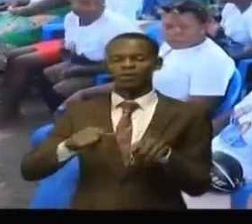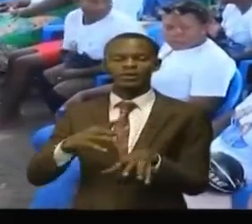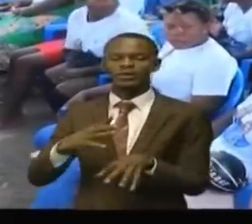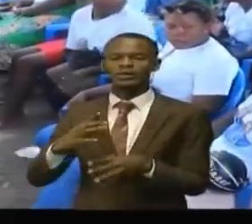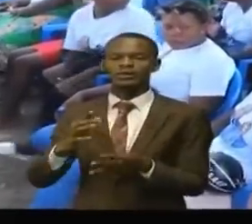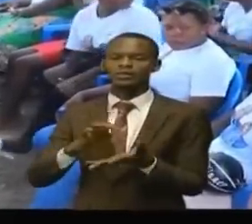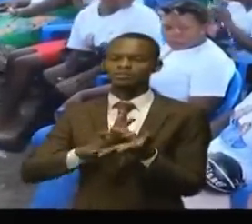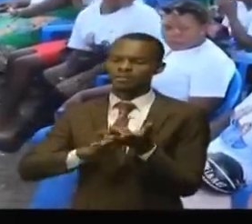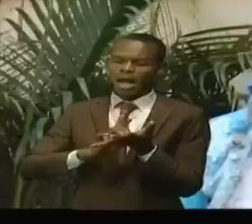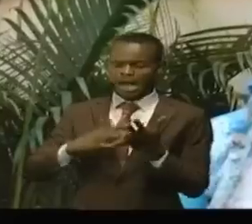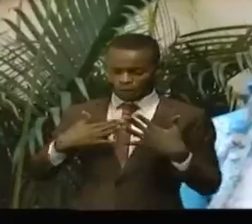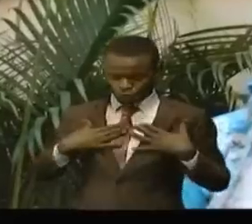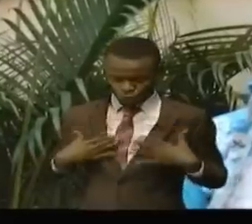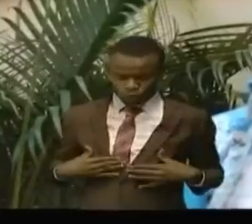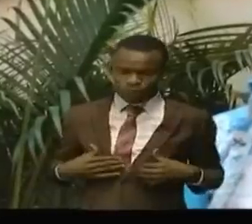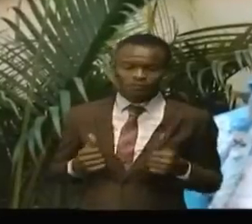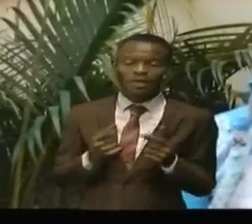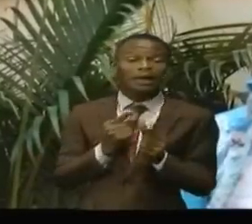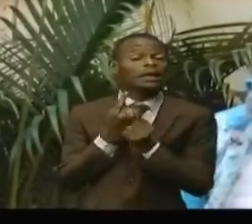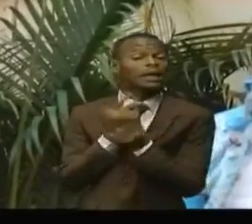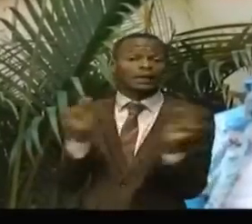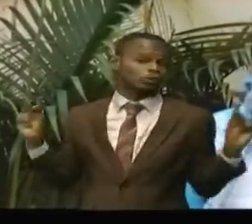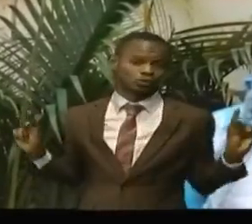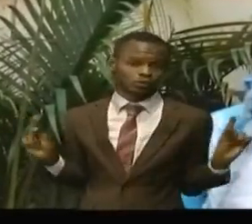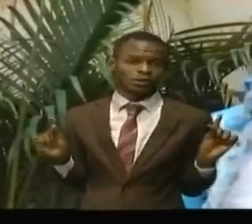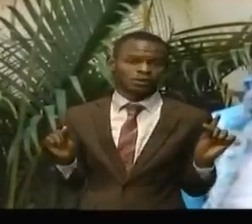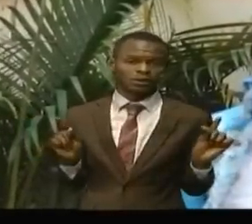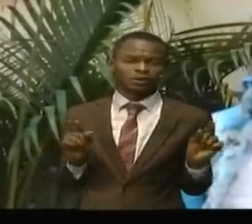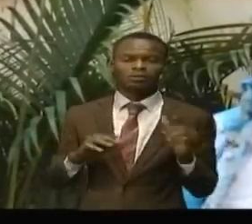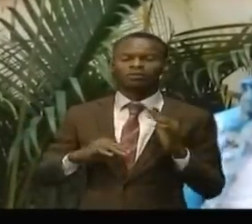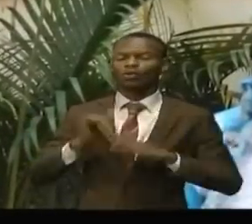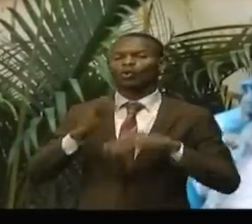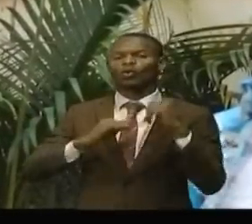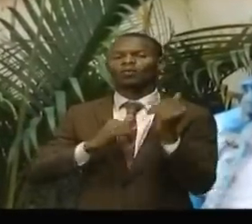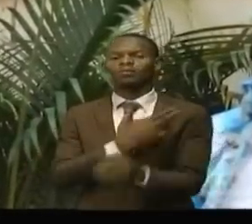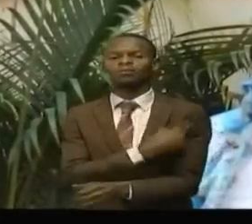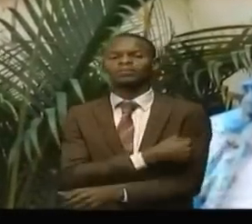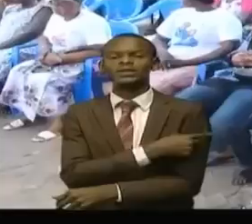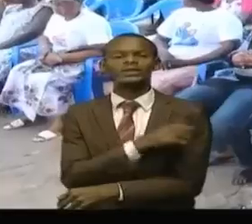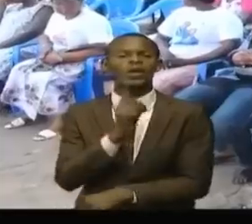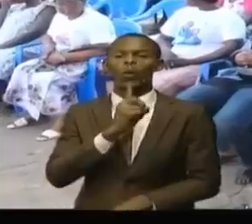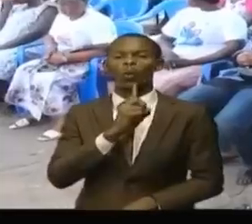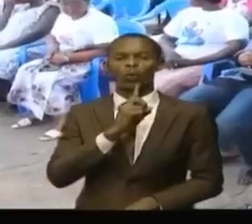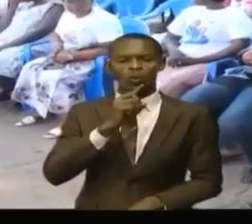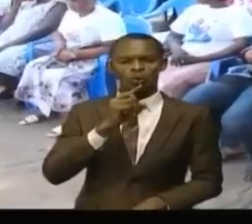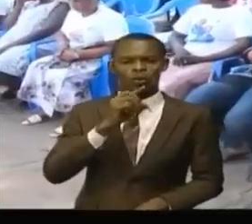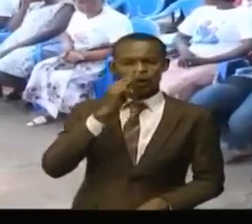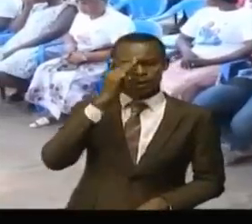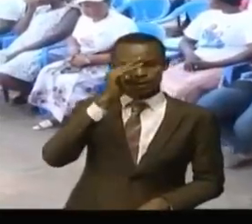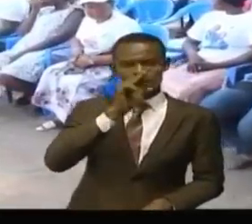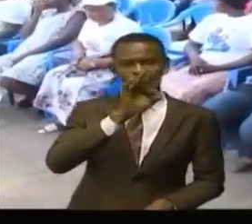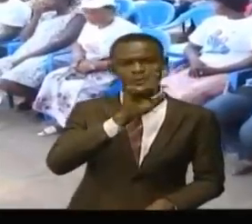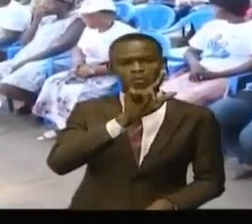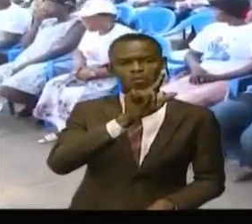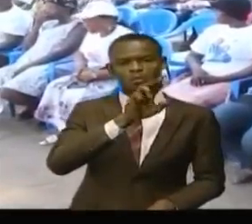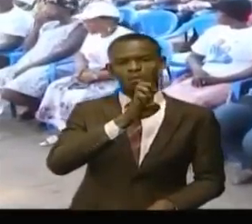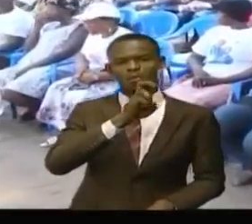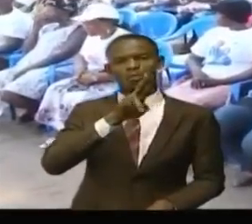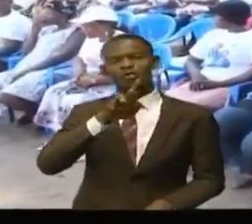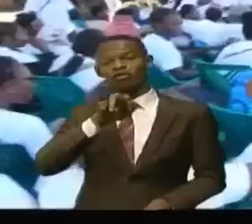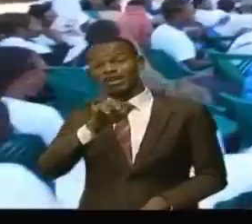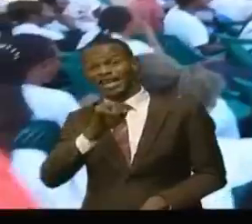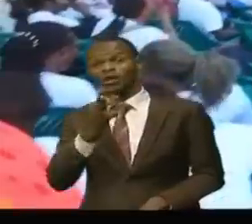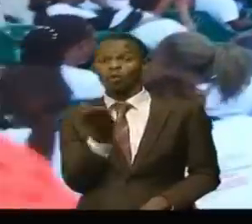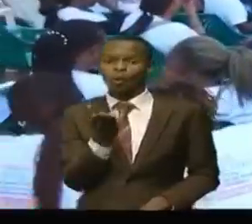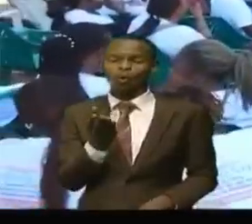sera érigé vers Montfleury, soit vers Palais des Marbres. Donc nous allons trouver